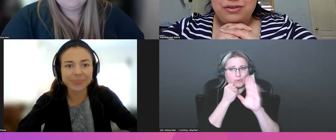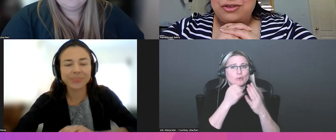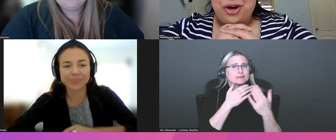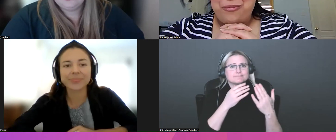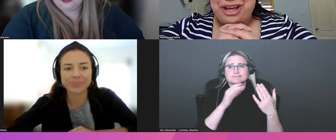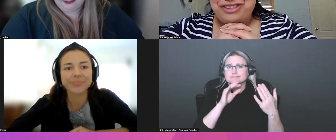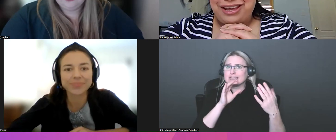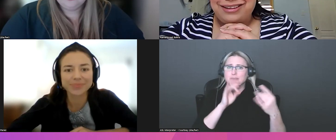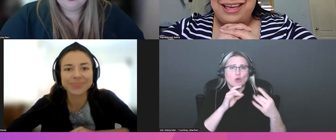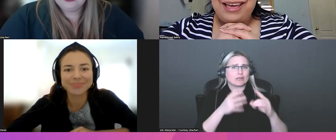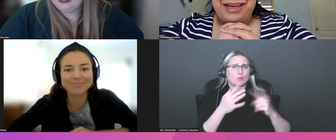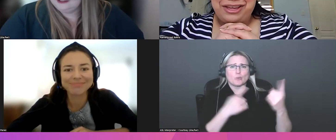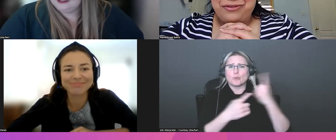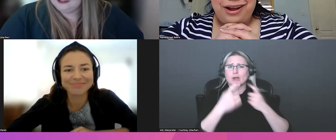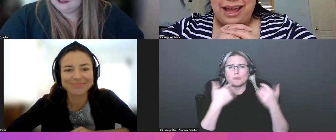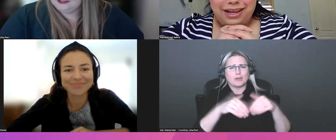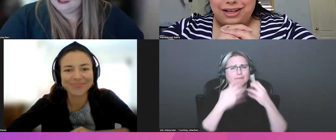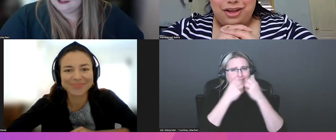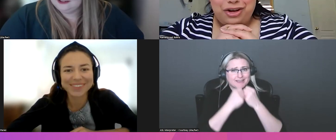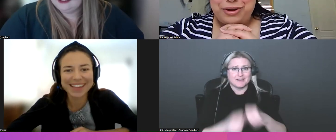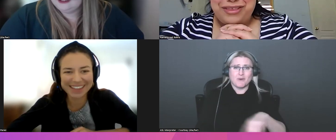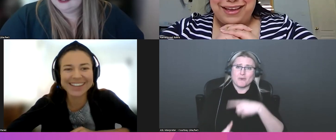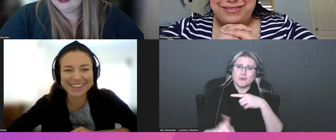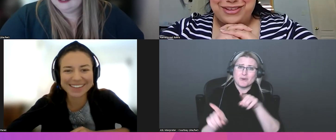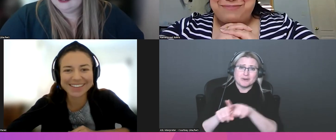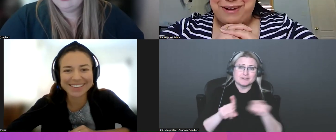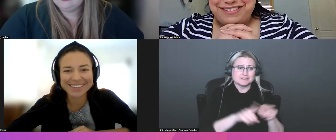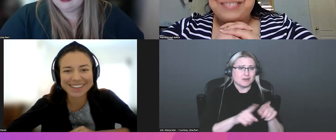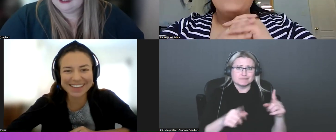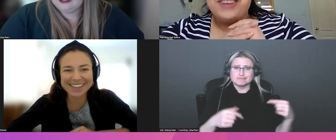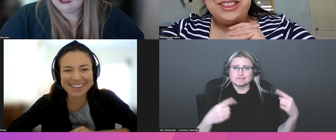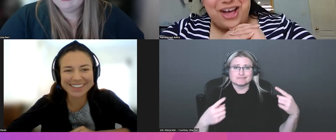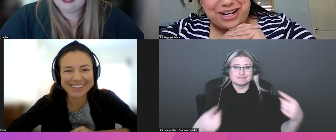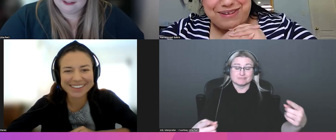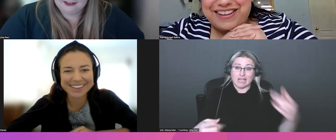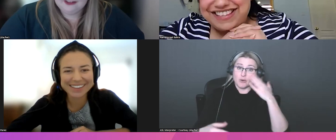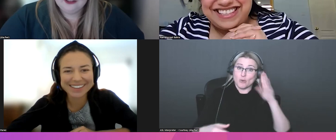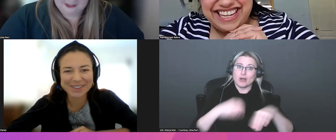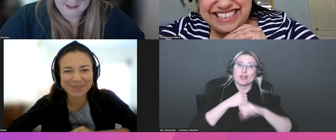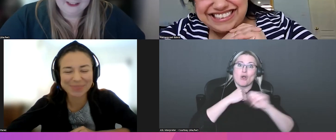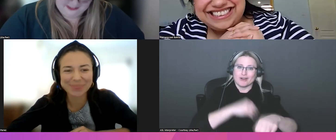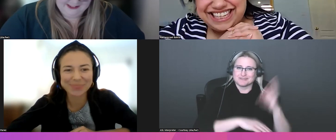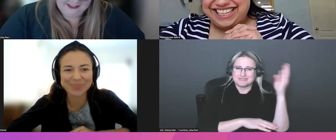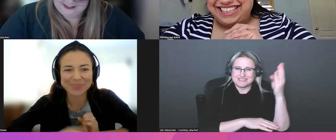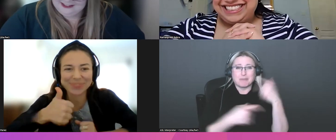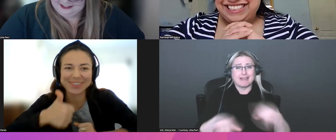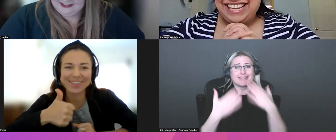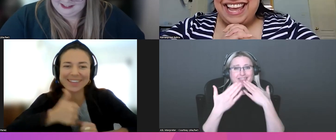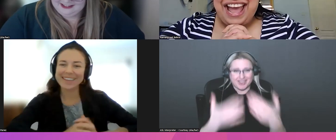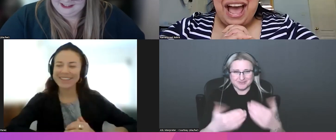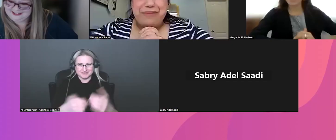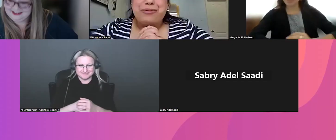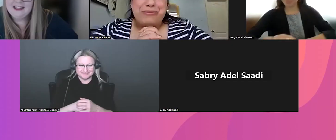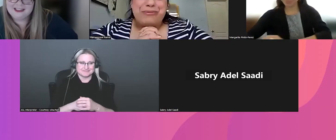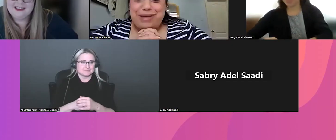Nous apprécions tous vos commentaires, toutes vos questions. Merci à toutes les personnes qui ont été présentes aujourd'hui pour cette très longue